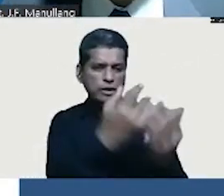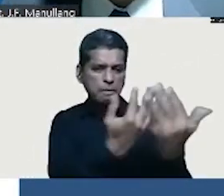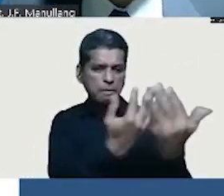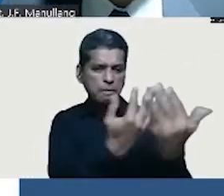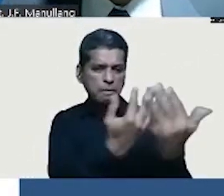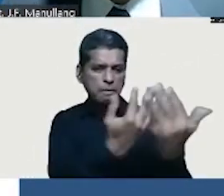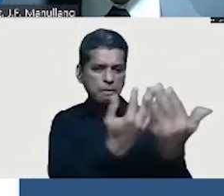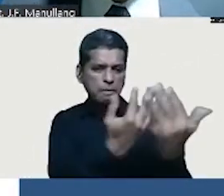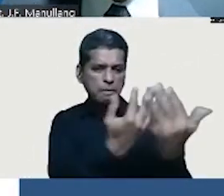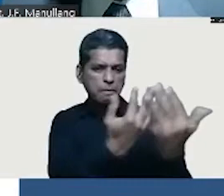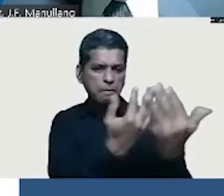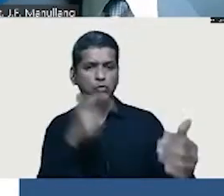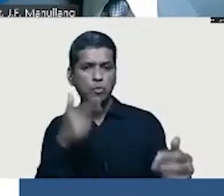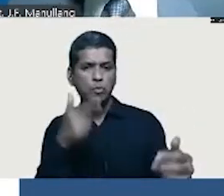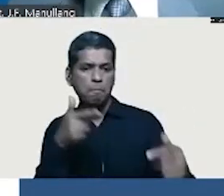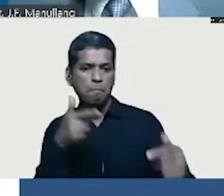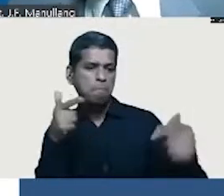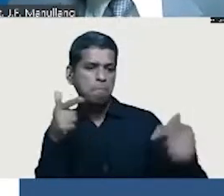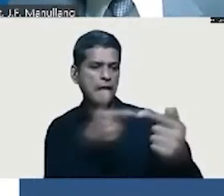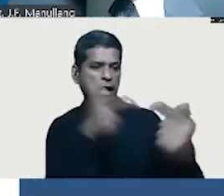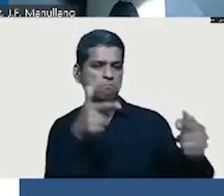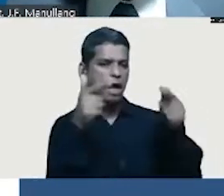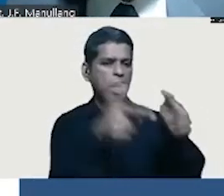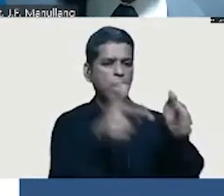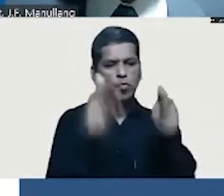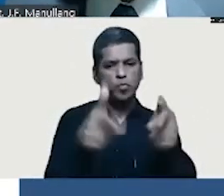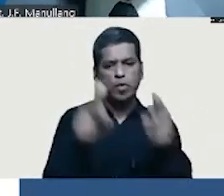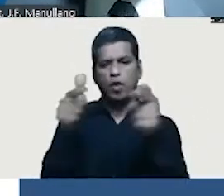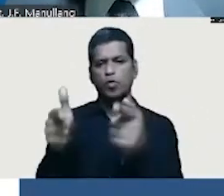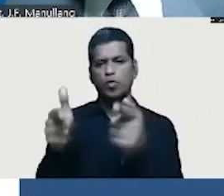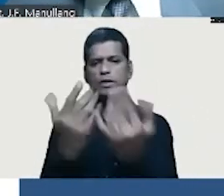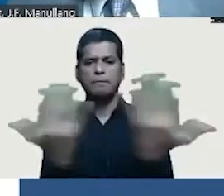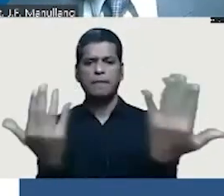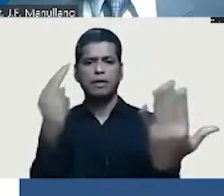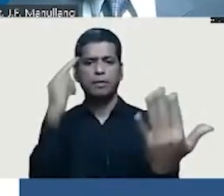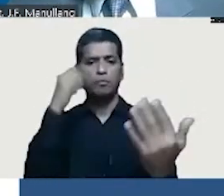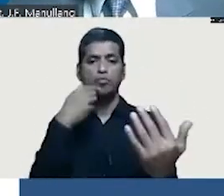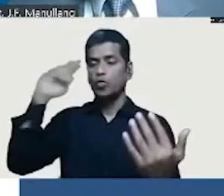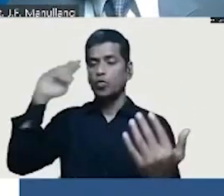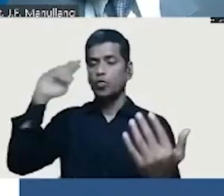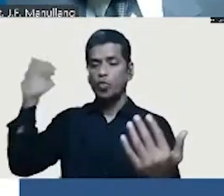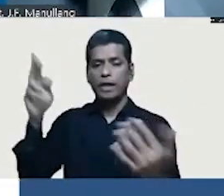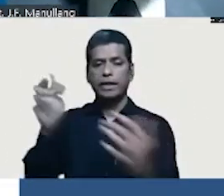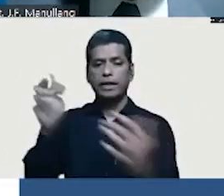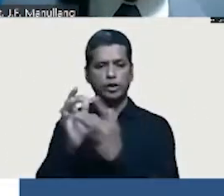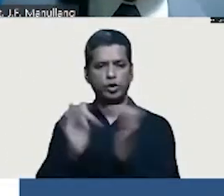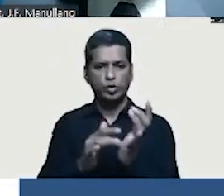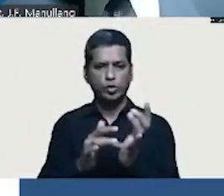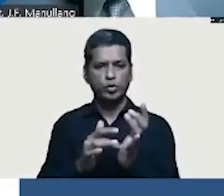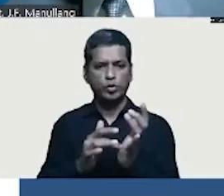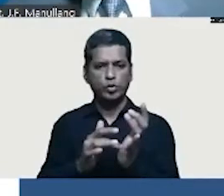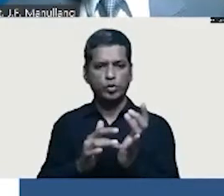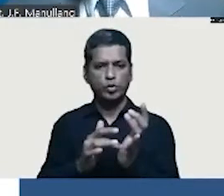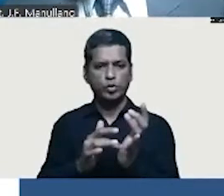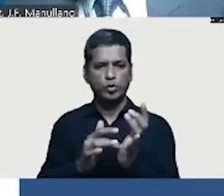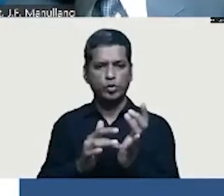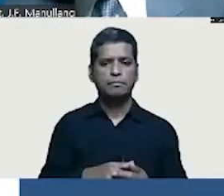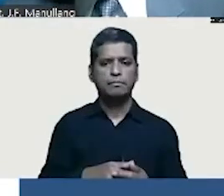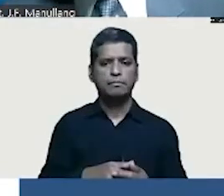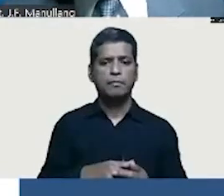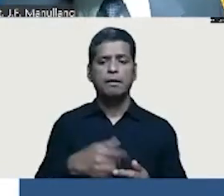segala pelacur Wahyu pasal 17 jadi setan marah